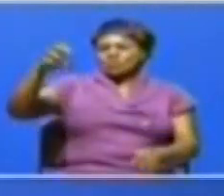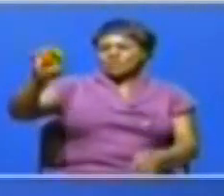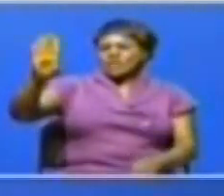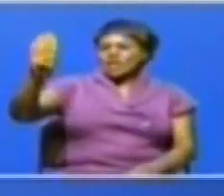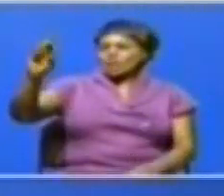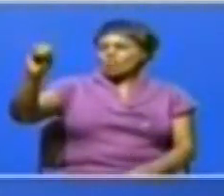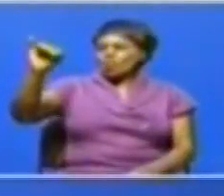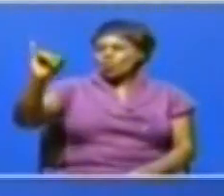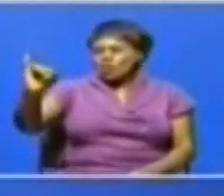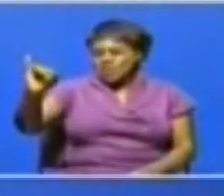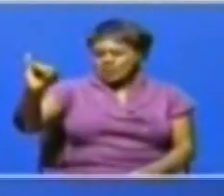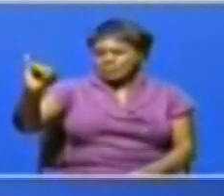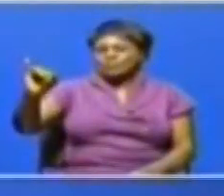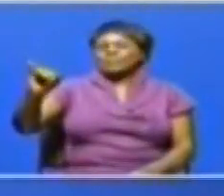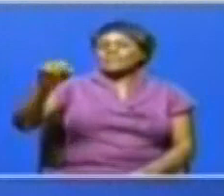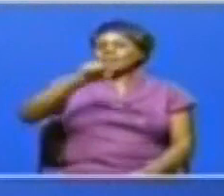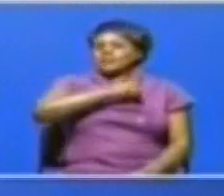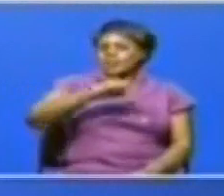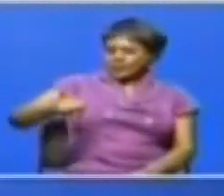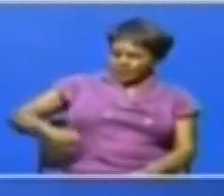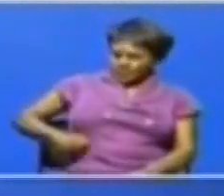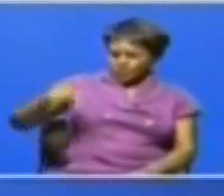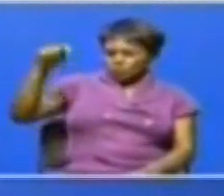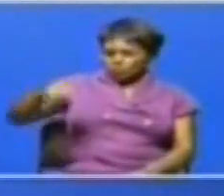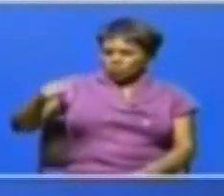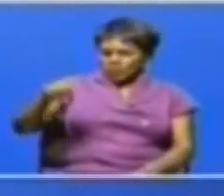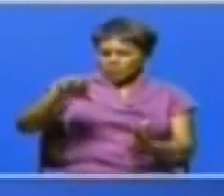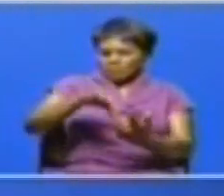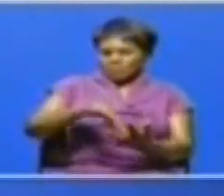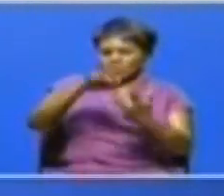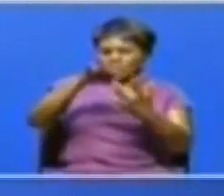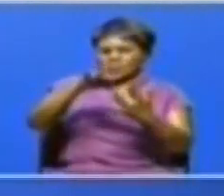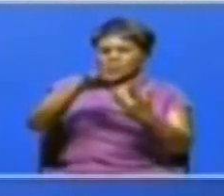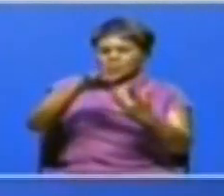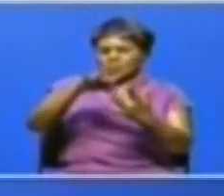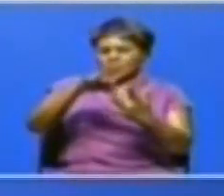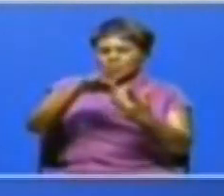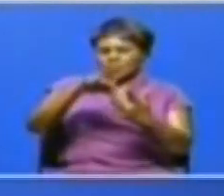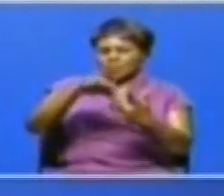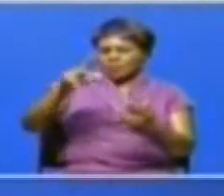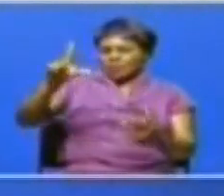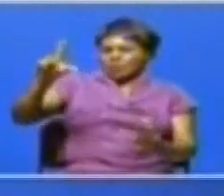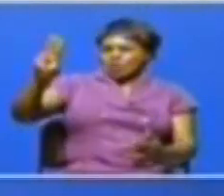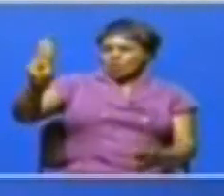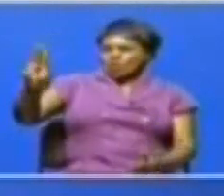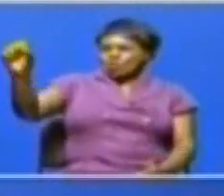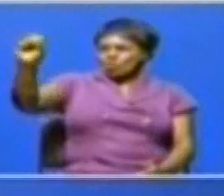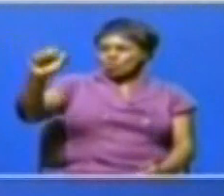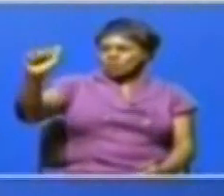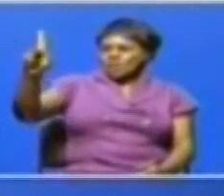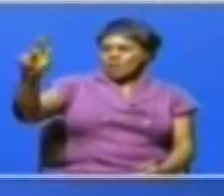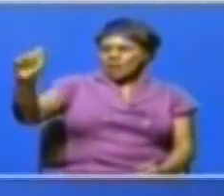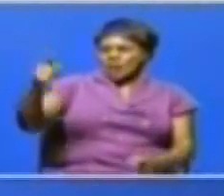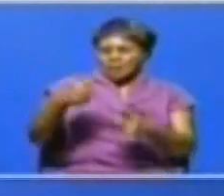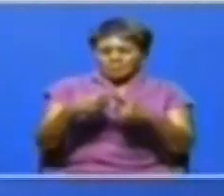la Kuresoi Kaskazini. Upande wa seneti hii leo basi waliweza kufanya uchaguzi pia wakimchagua Ken Lusaka kuwa spika wao,